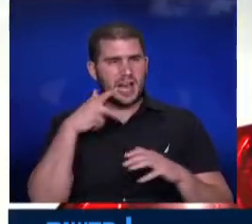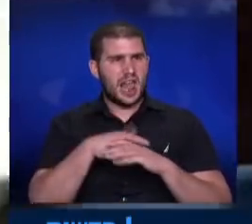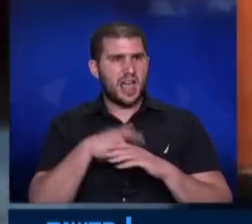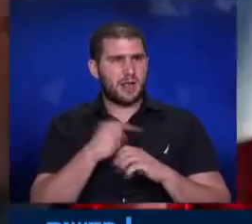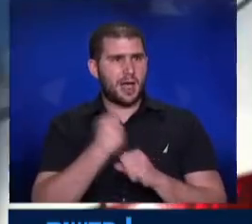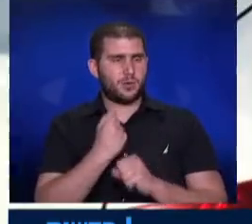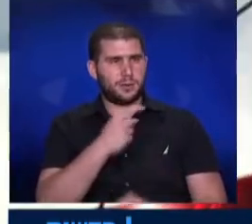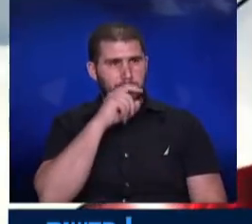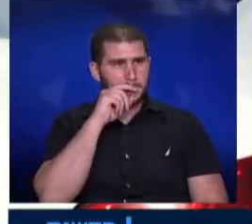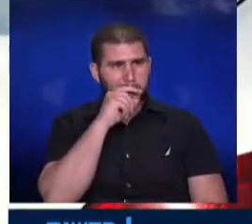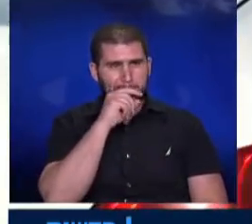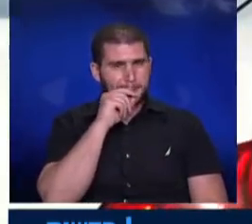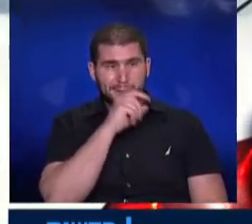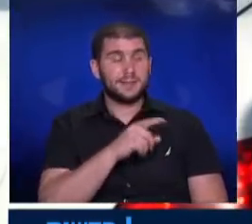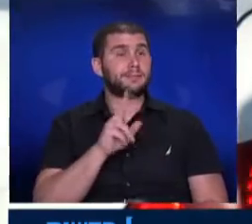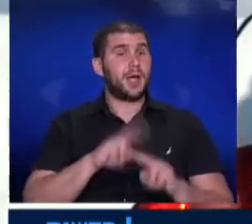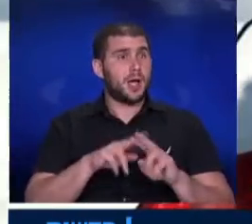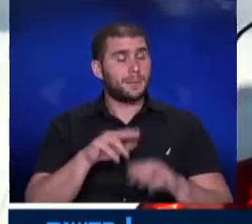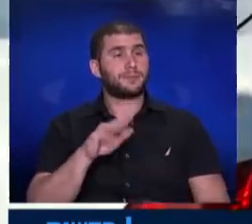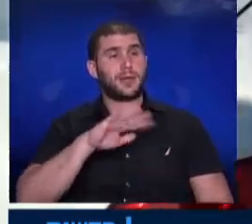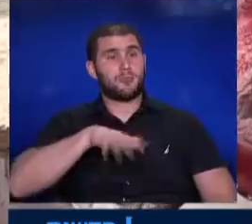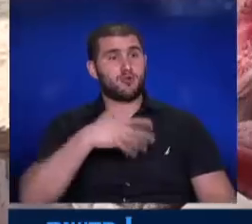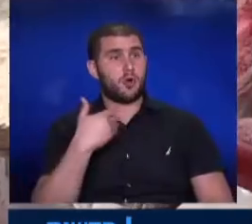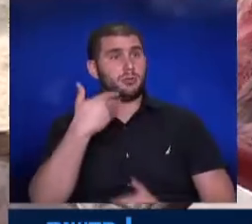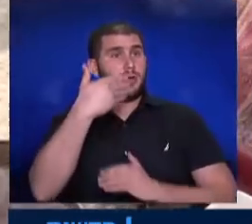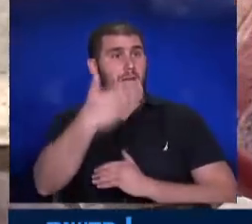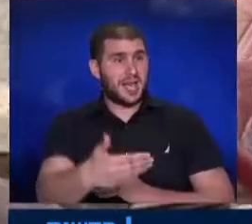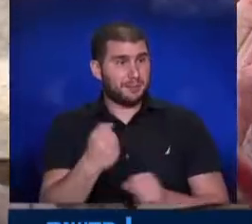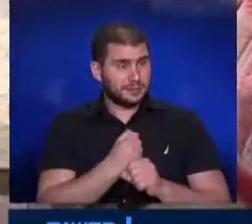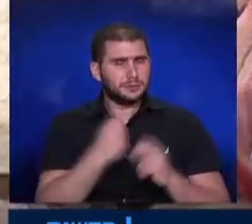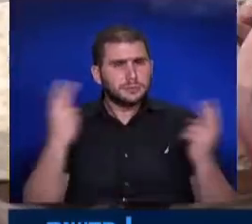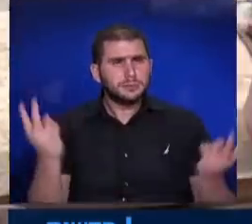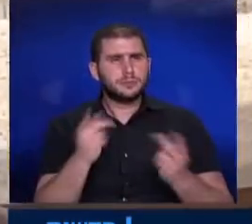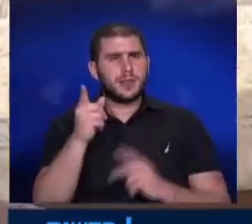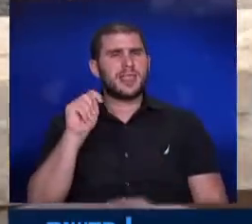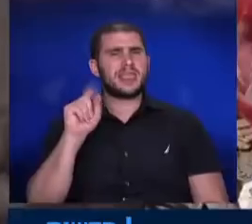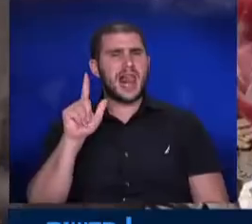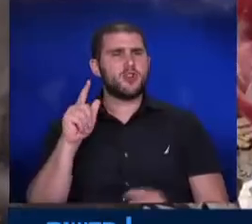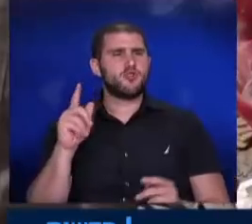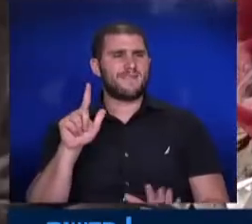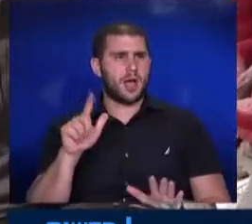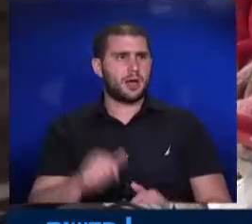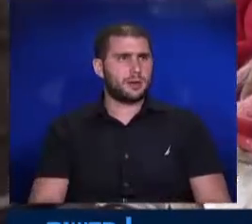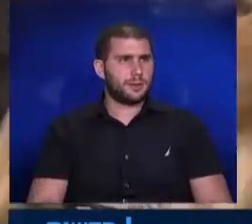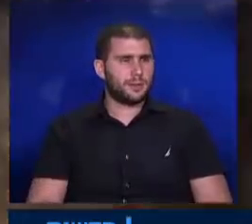הצוותים. משם 5 שעות לתוך המבצע ממשיכים לתל שבע.